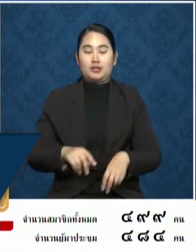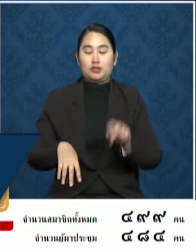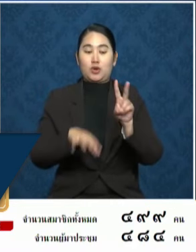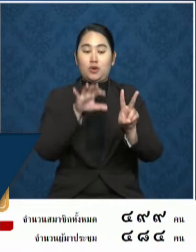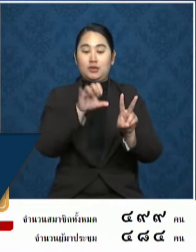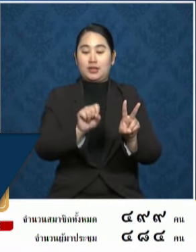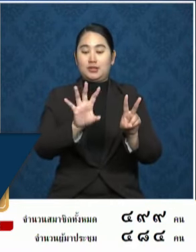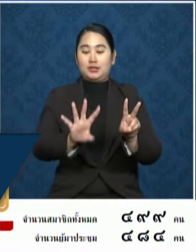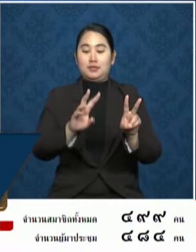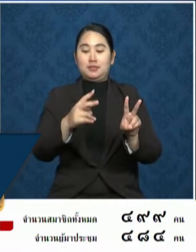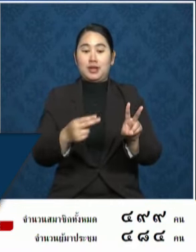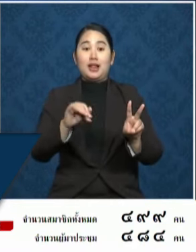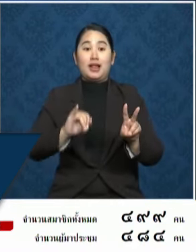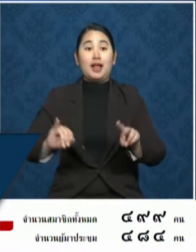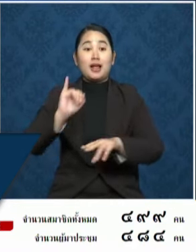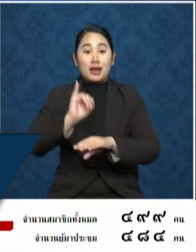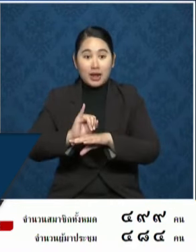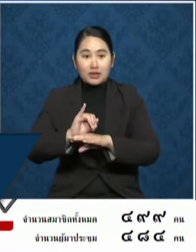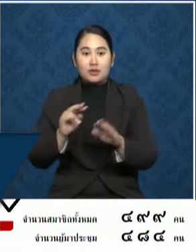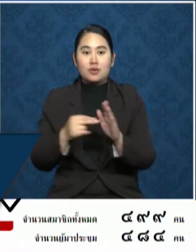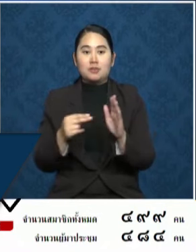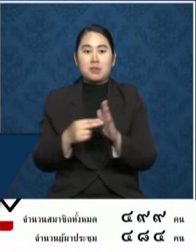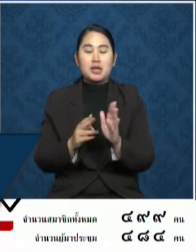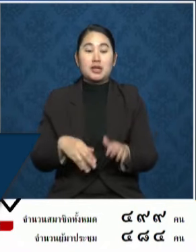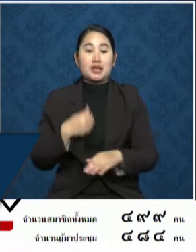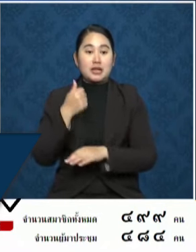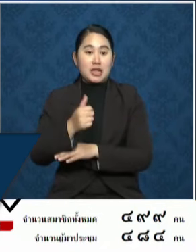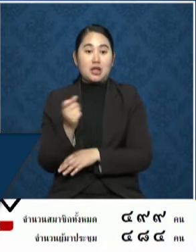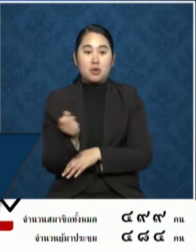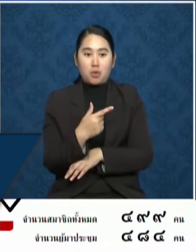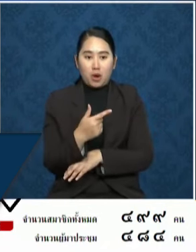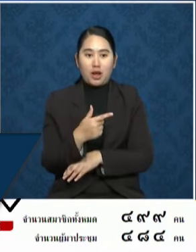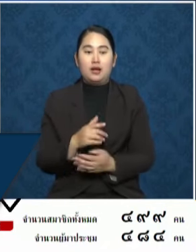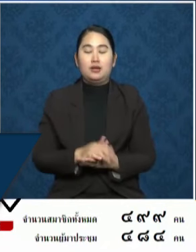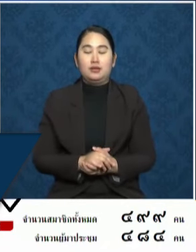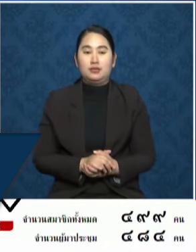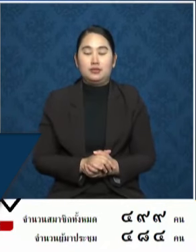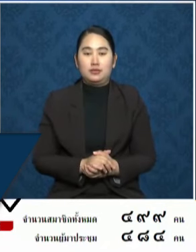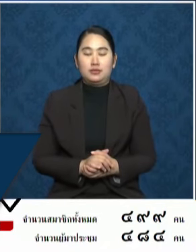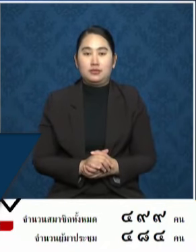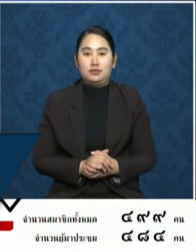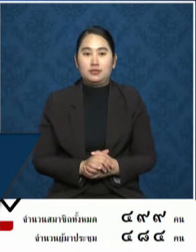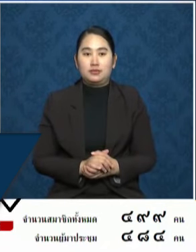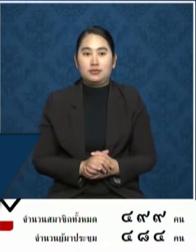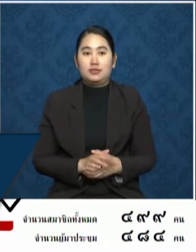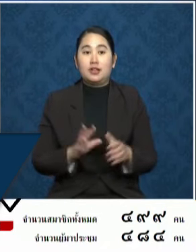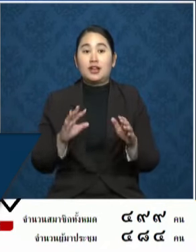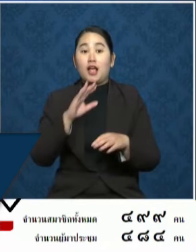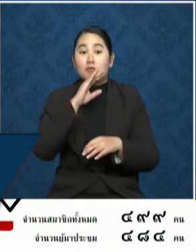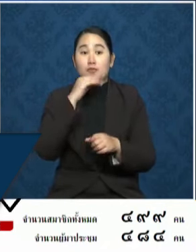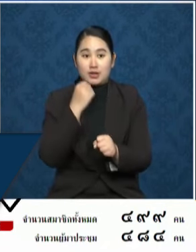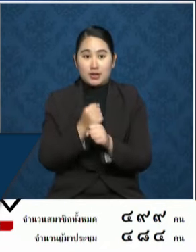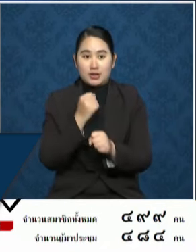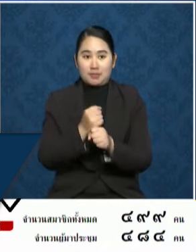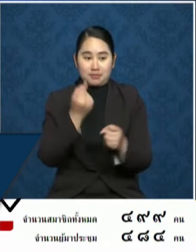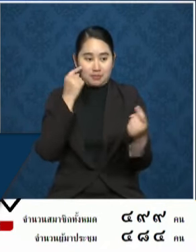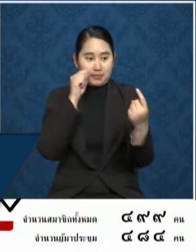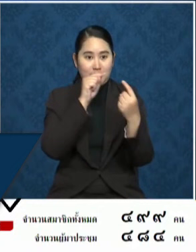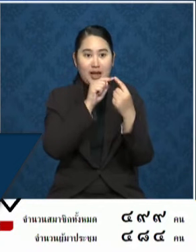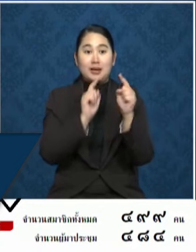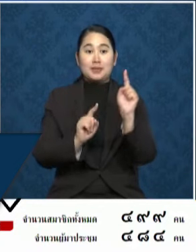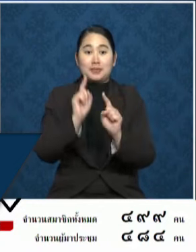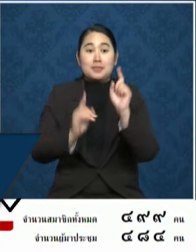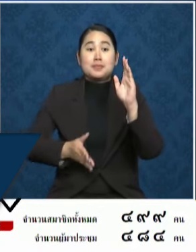ไร่คือได้ประโยชน์มากกว่าการขยายพื้นที่ของชนประทานถึงครึ่งเท่าตัวครับและหากผลสัมฤทธิ์ที่กรมตั้งไว้เป็น